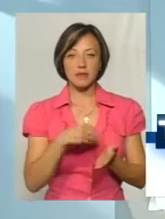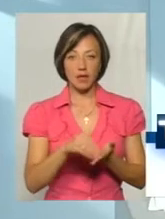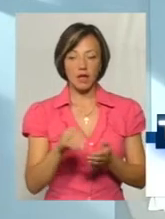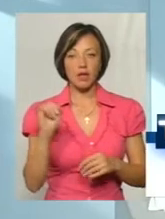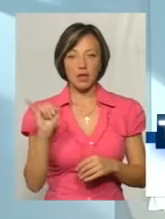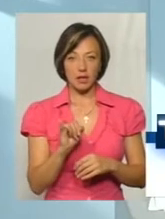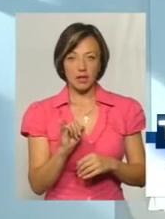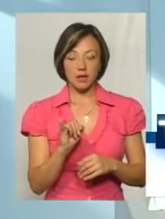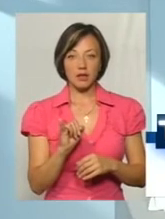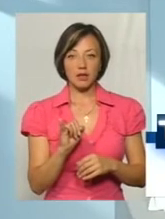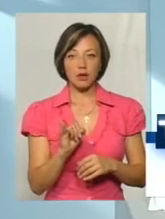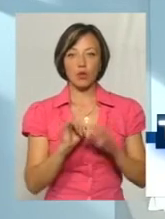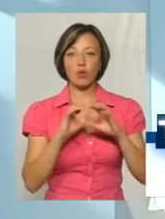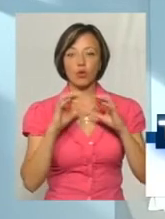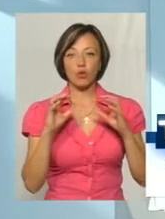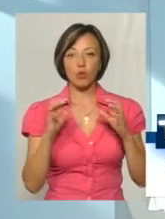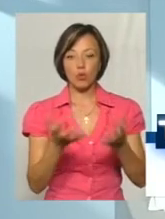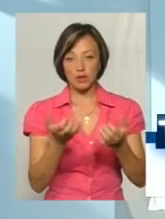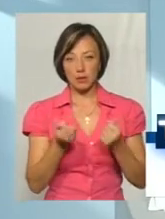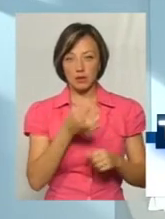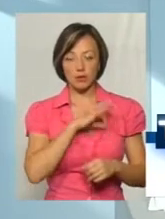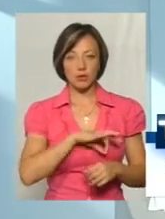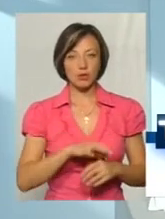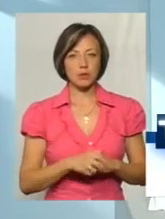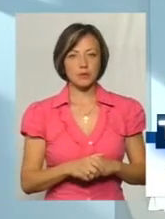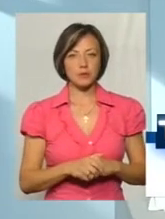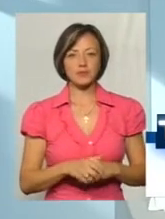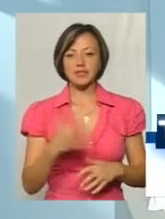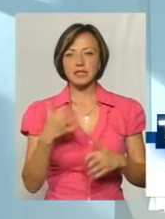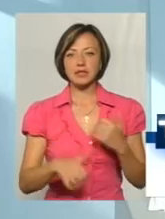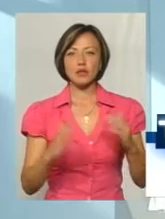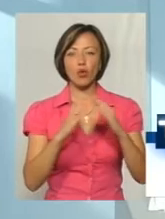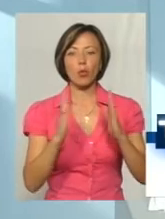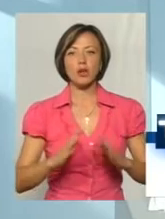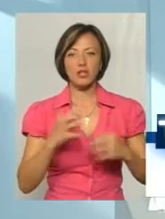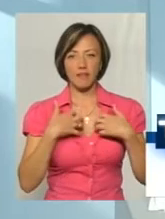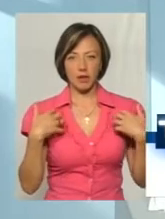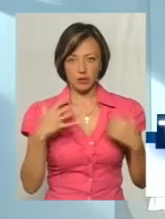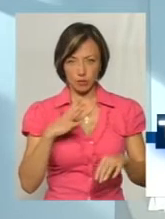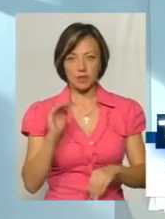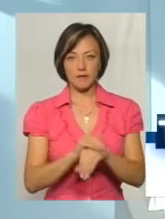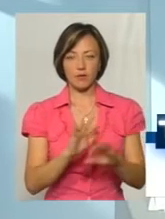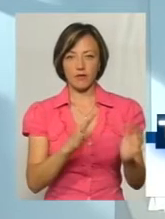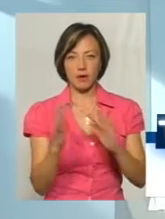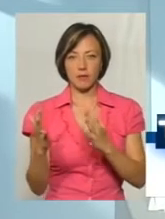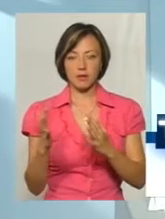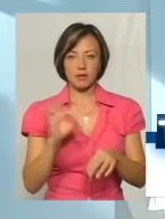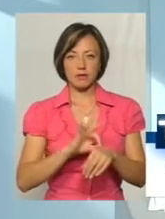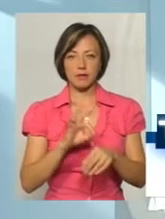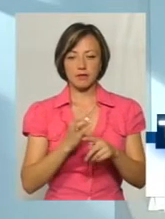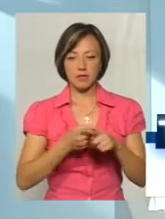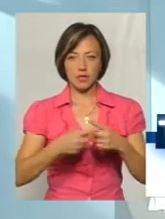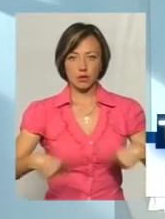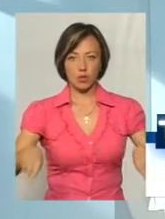і відповідно отримувати з цього прибуток. До речі, а серед свійських тварин були зафіксовані випадки в цій